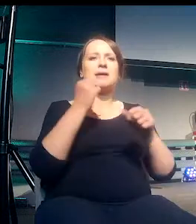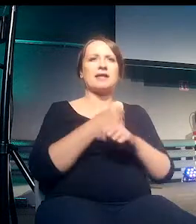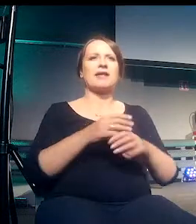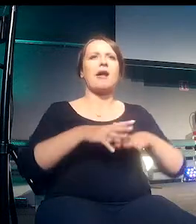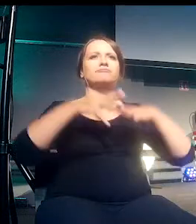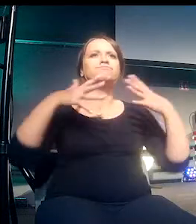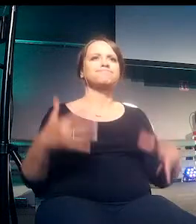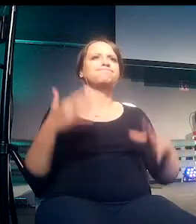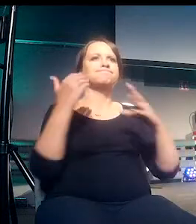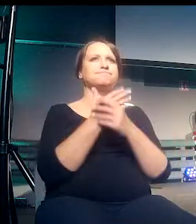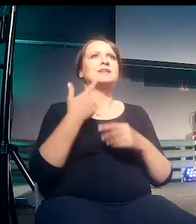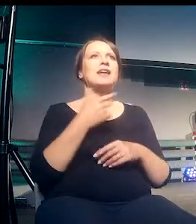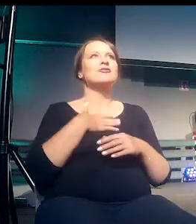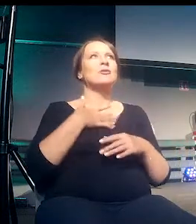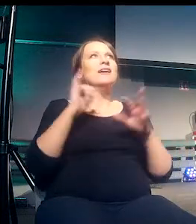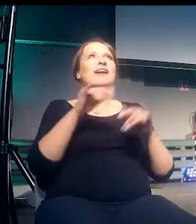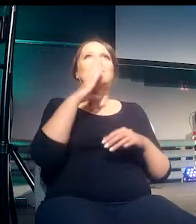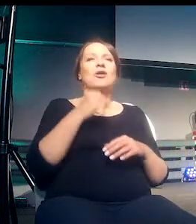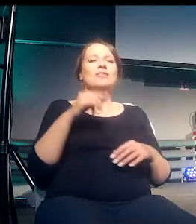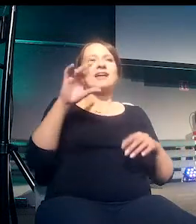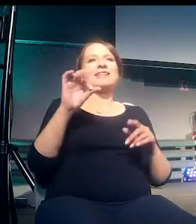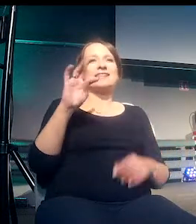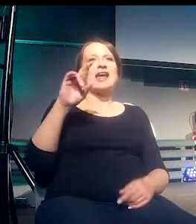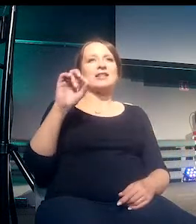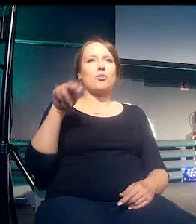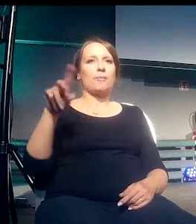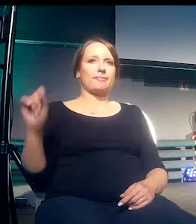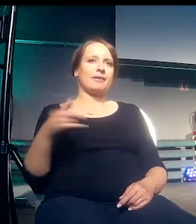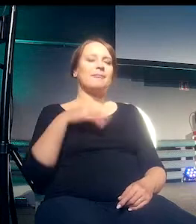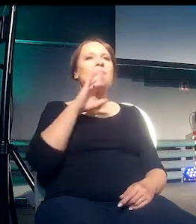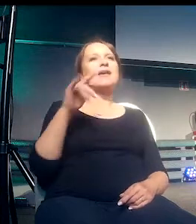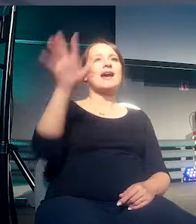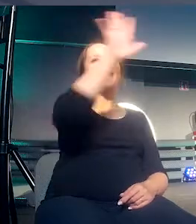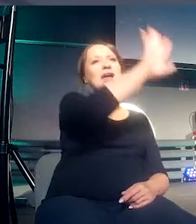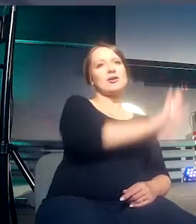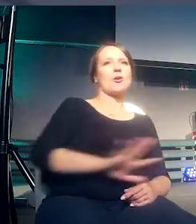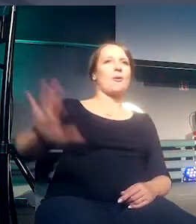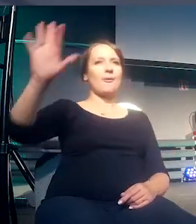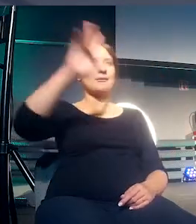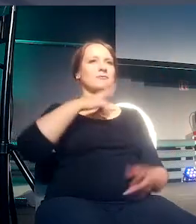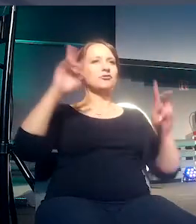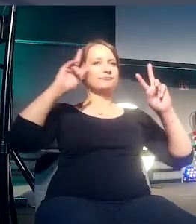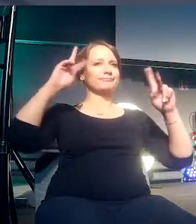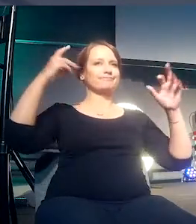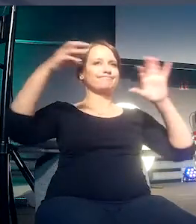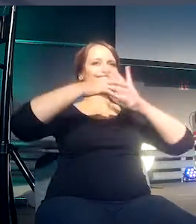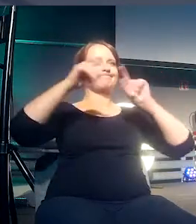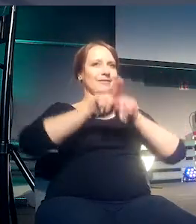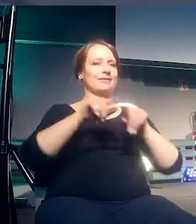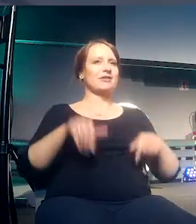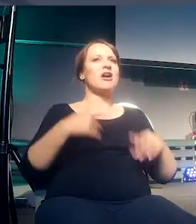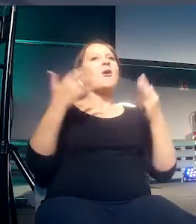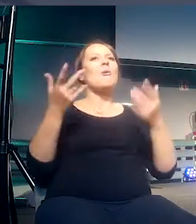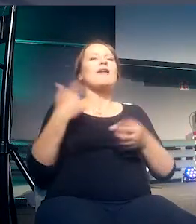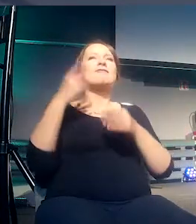trochę jak latający statek ponad pewnym zastanym krajobrazem. Łatwiej jest przenieść latający